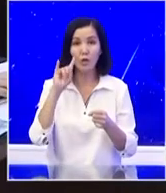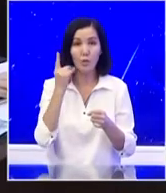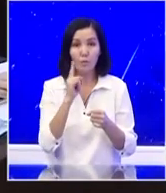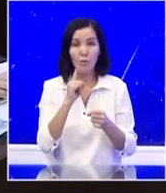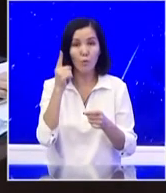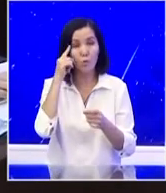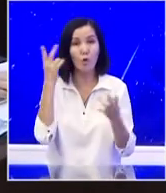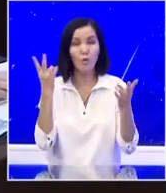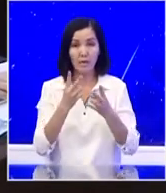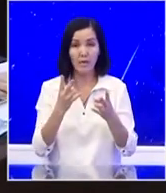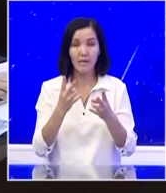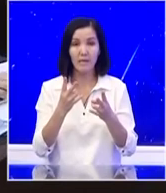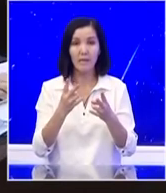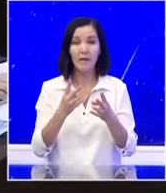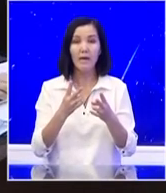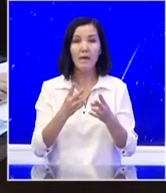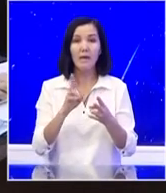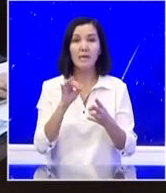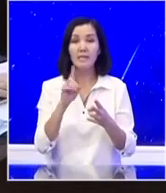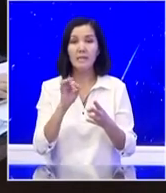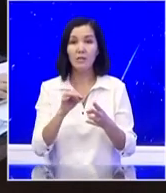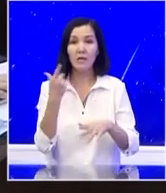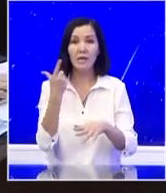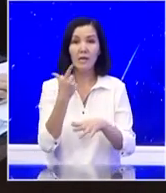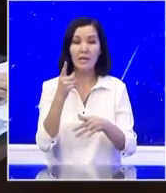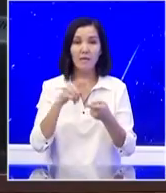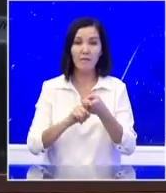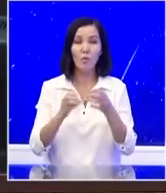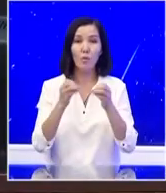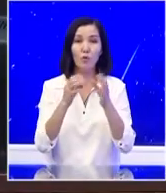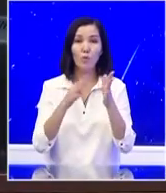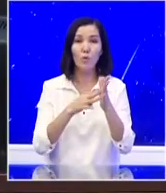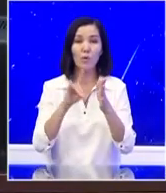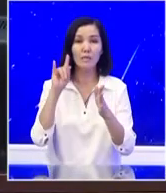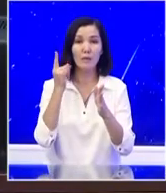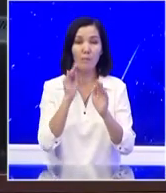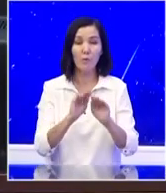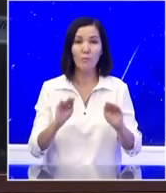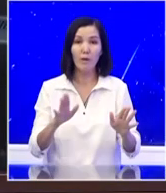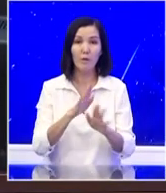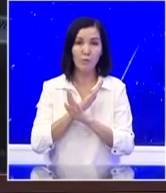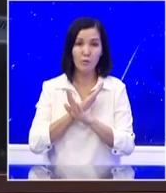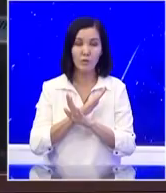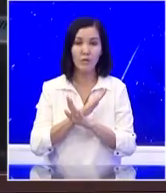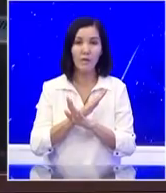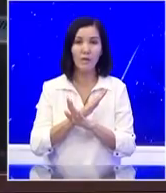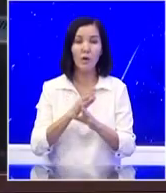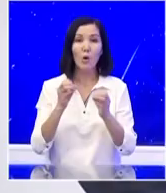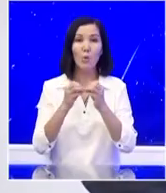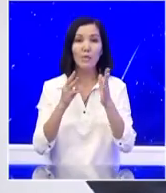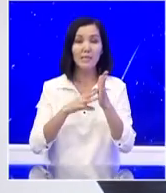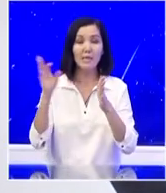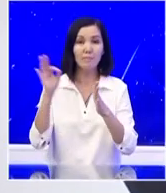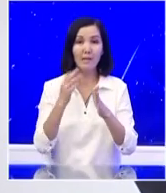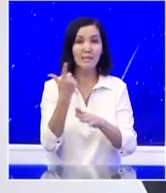ұмытпаса дейді. Ағымдағы жылы қызылша инфекциясынан 19 бала көз жұмған, оның 83% екпе алмаған. Енді